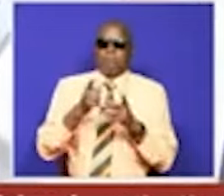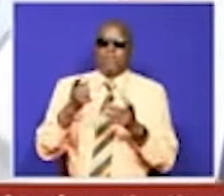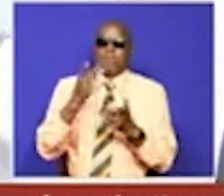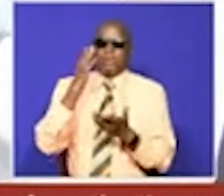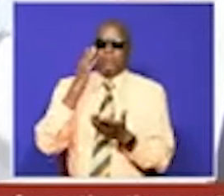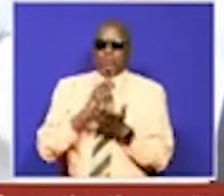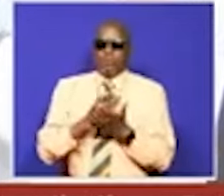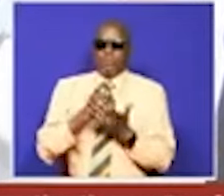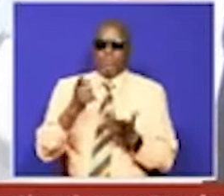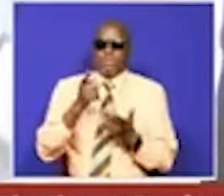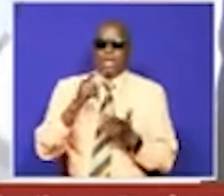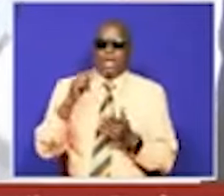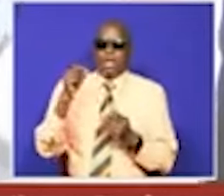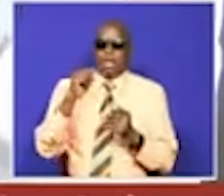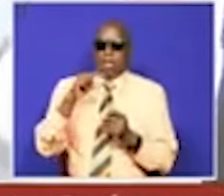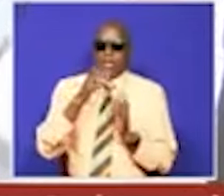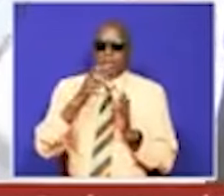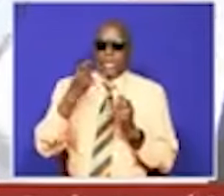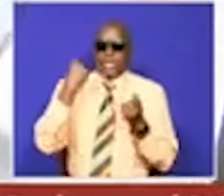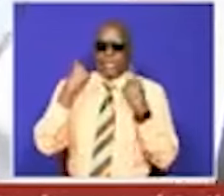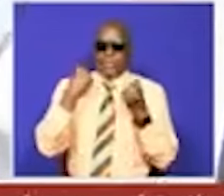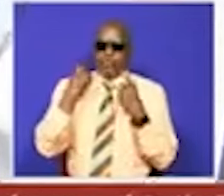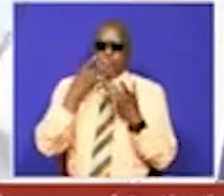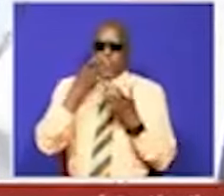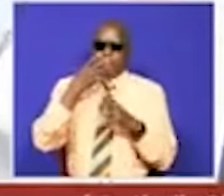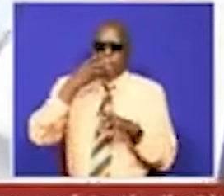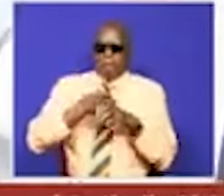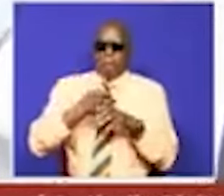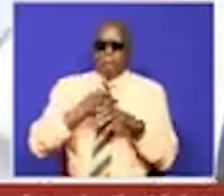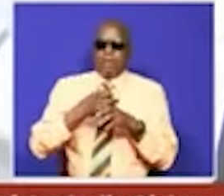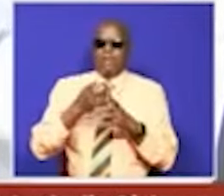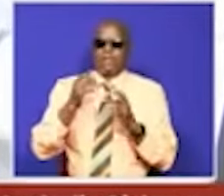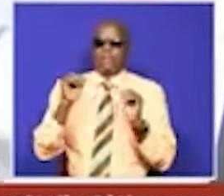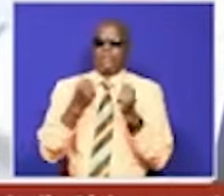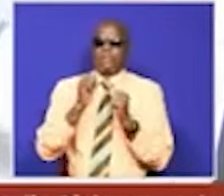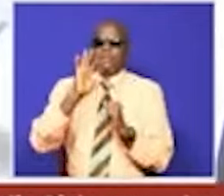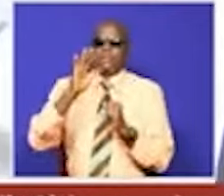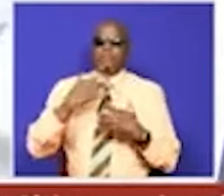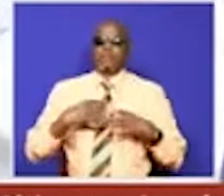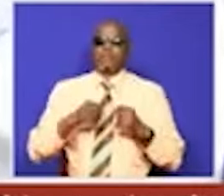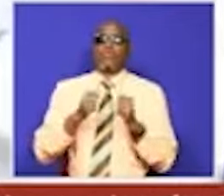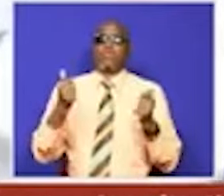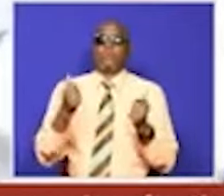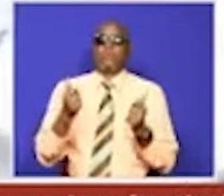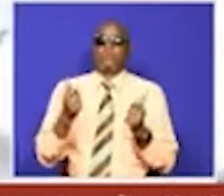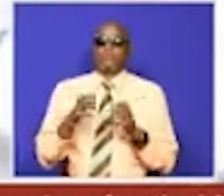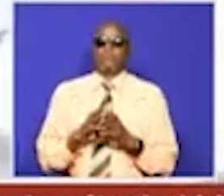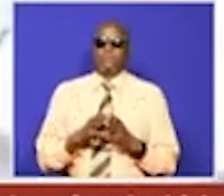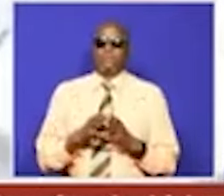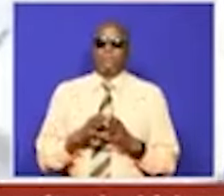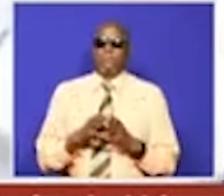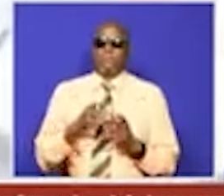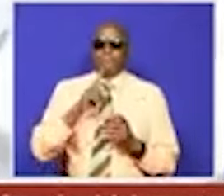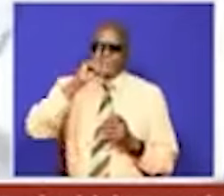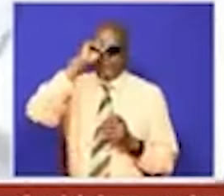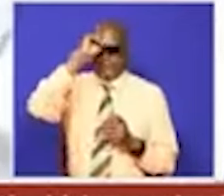alikuwa anaambiwa mambo mengi na magumu kuliko hiyo inatafutiwa ya gavana wa Nyandarua. Na ile